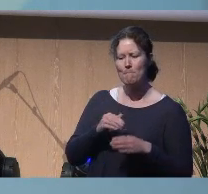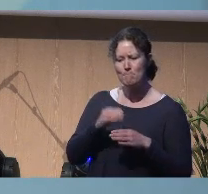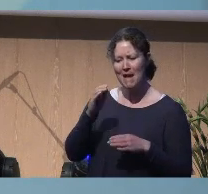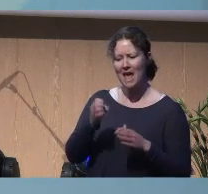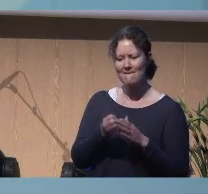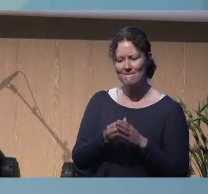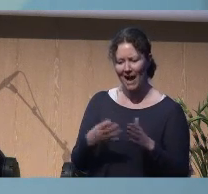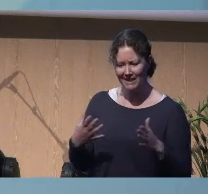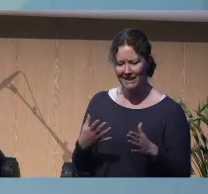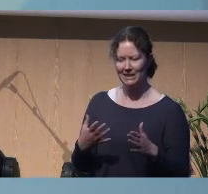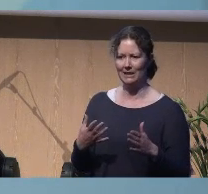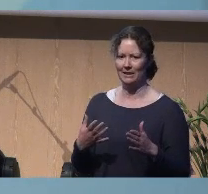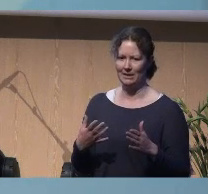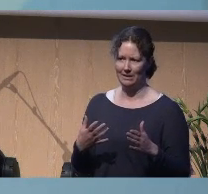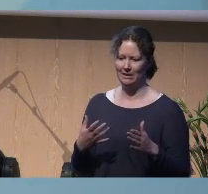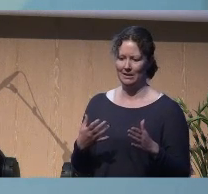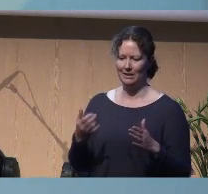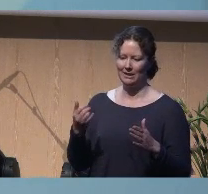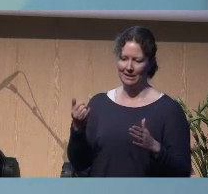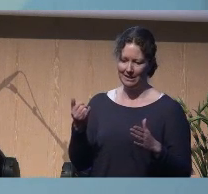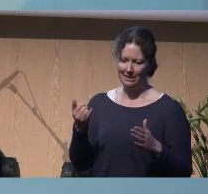merverdi i